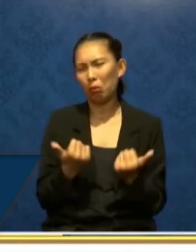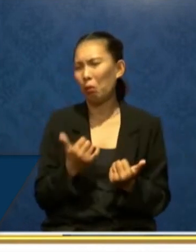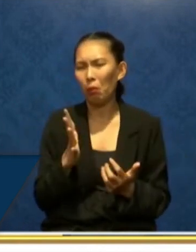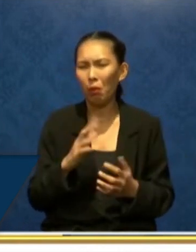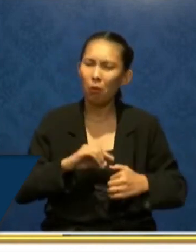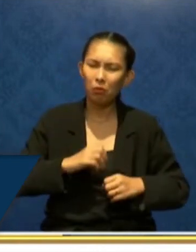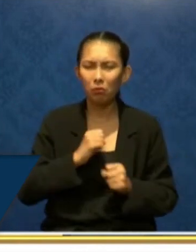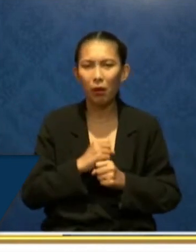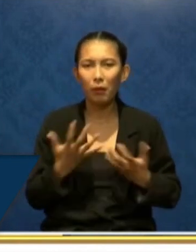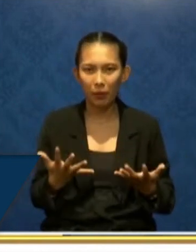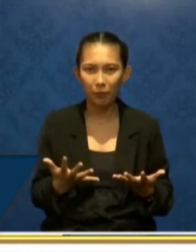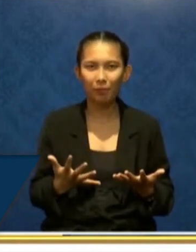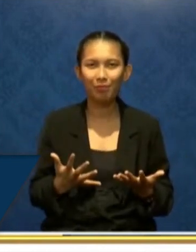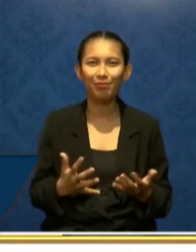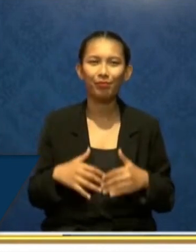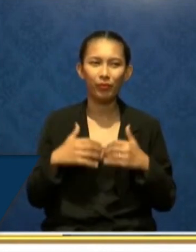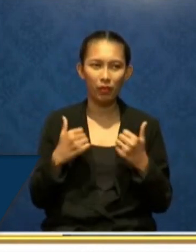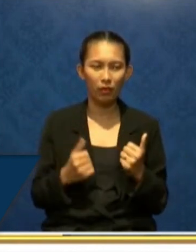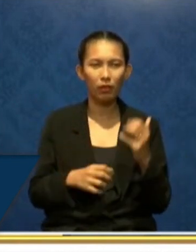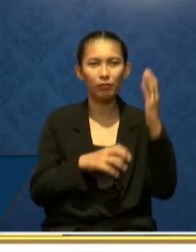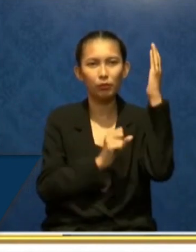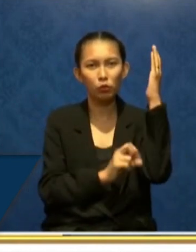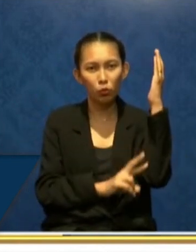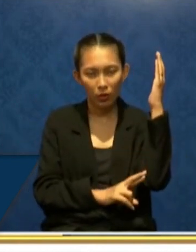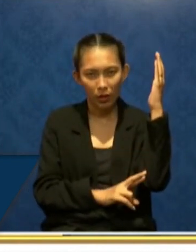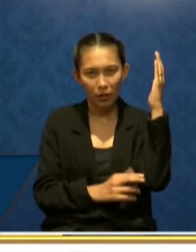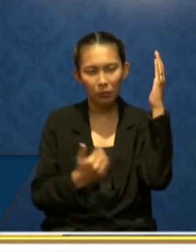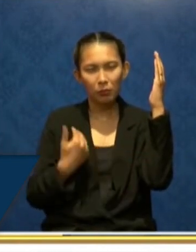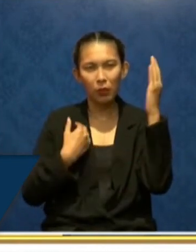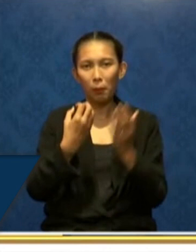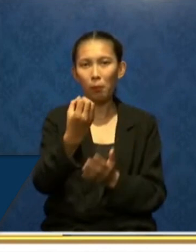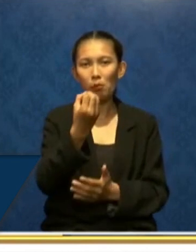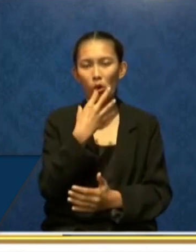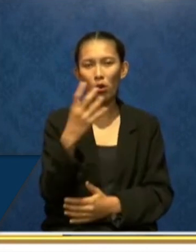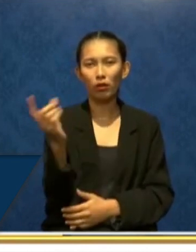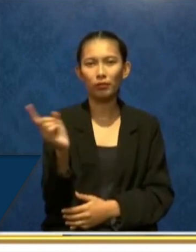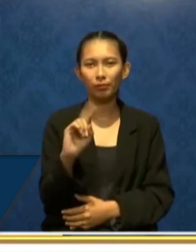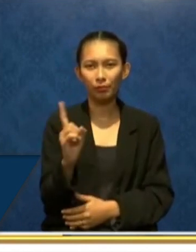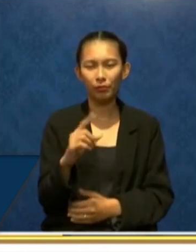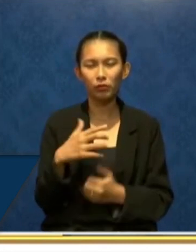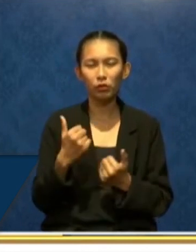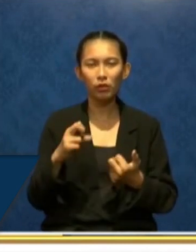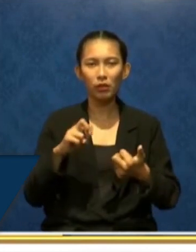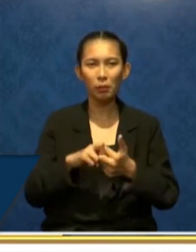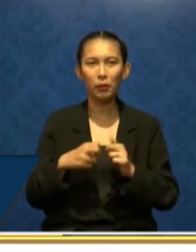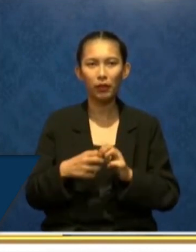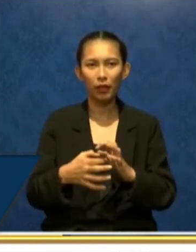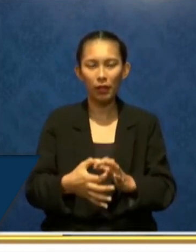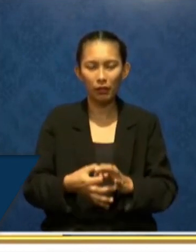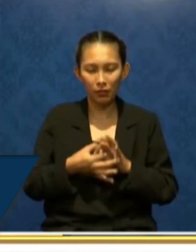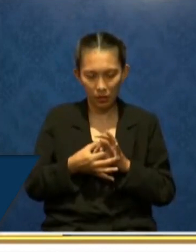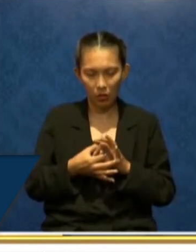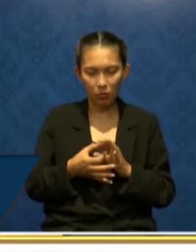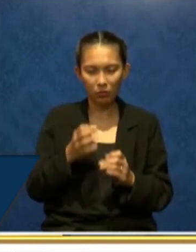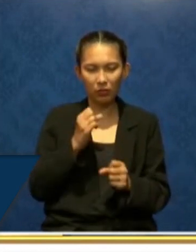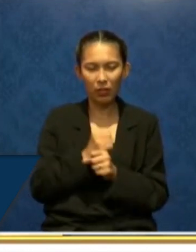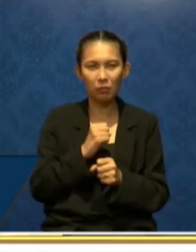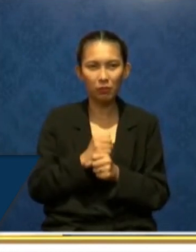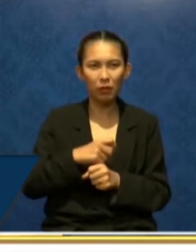ท่ประทานคะพี่น้จัหวสสุรัสทานีได้แ้งดิฉันว่าประสบปัญหาที่ดนทำกินทัพซ้อน